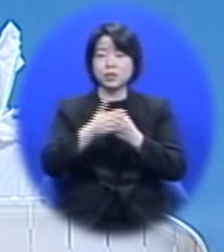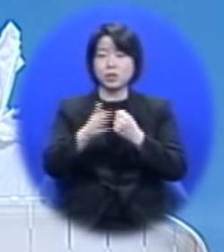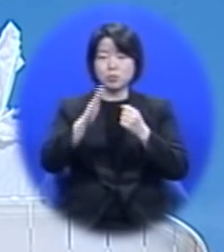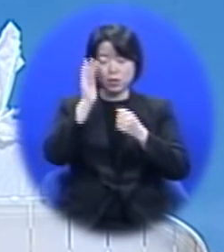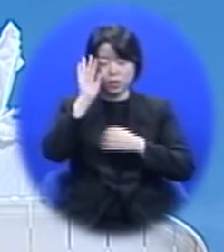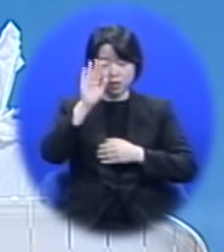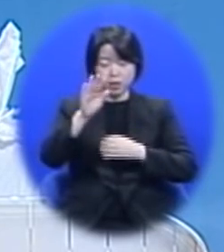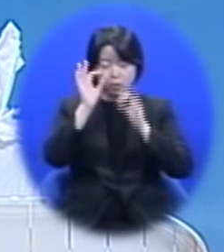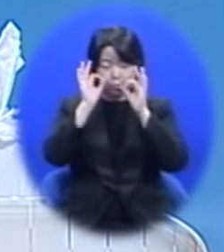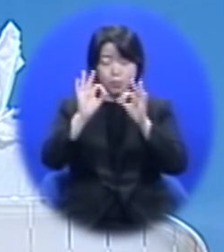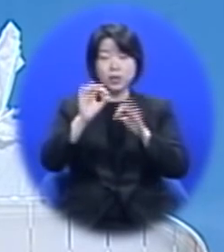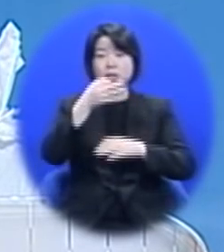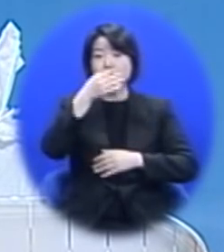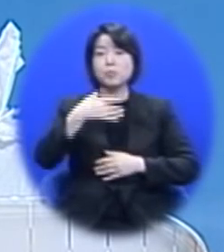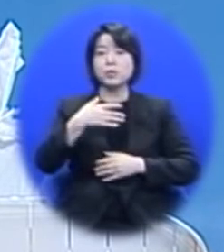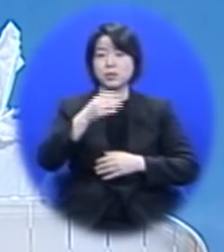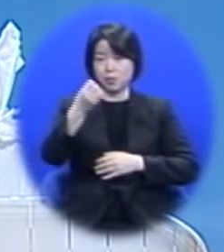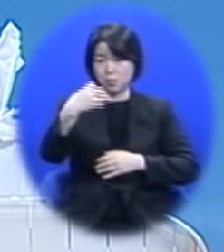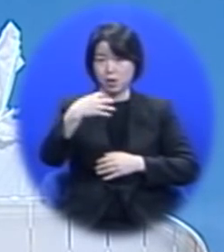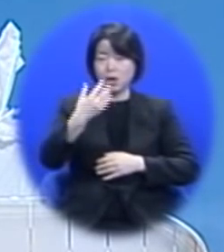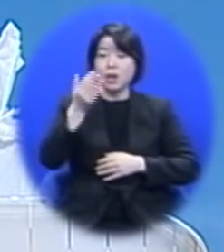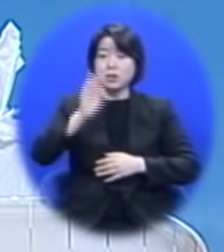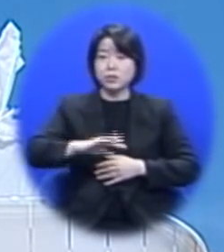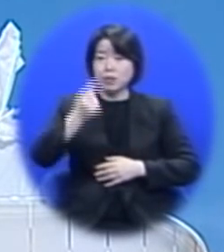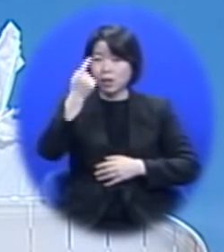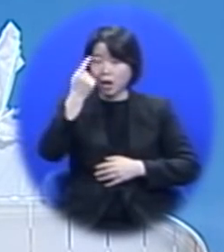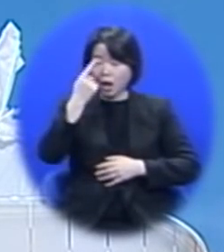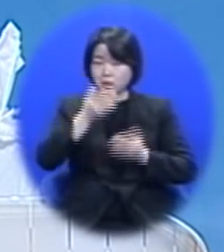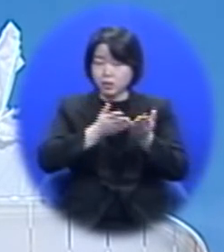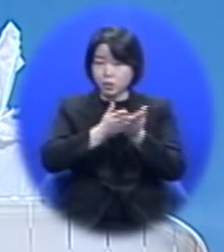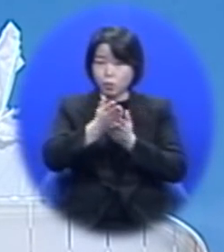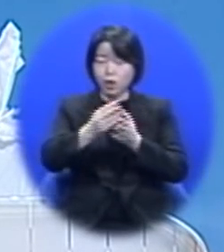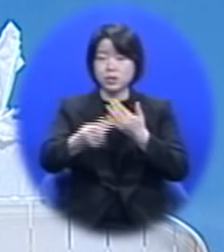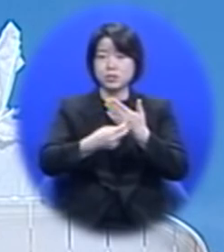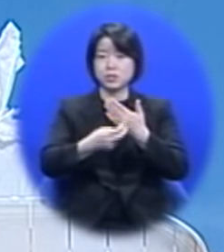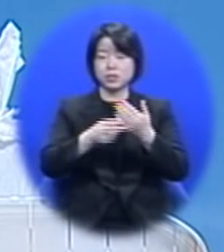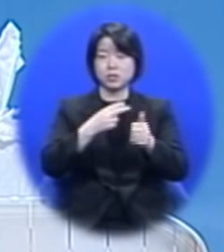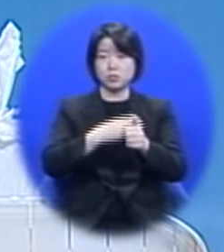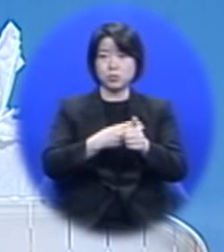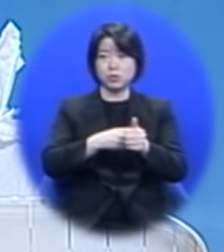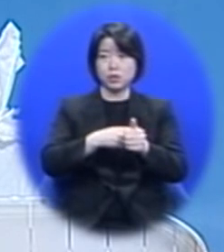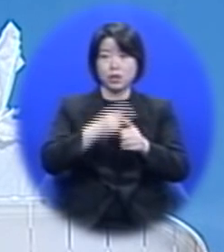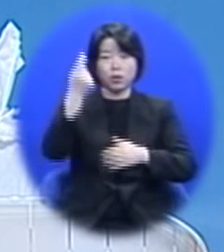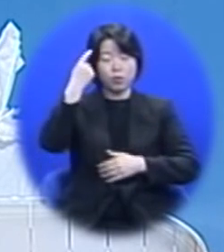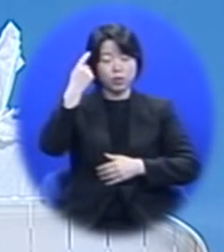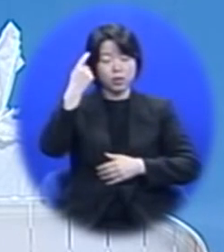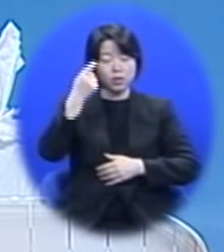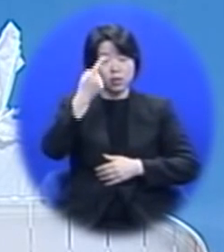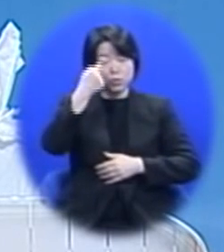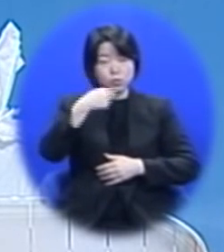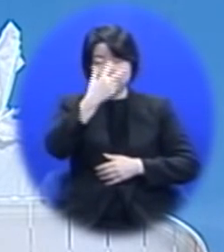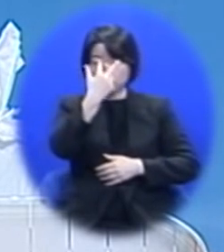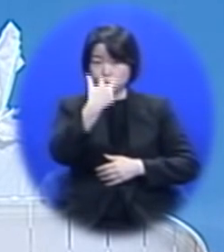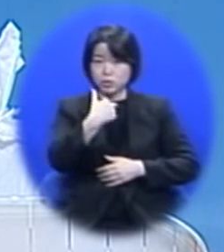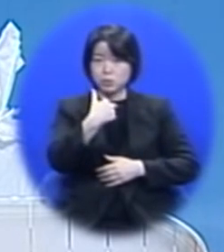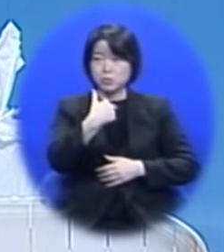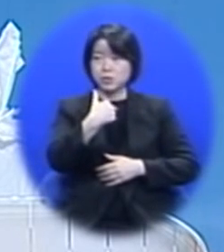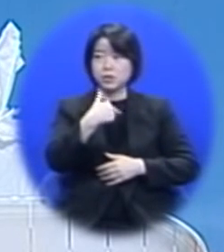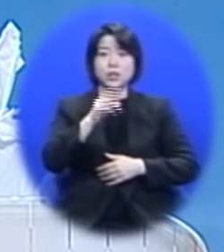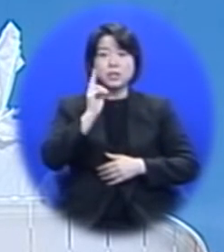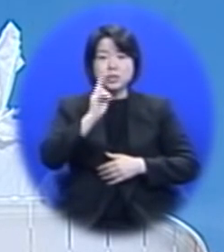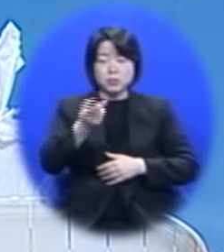그런데 안과 의사는 놀랐습니다. 시각 중추 손상이 너무 심한데 시력에 문제가 없어